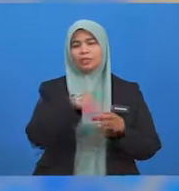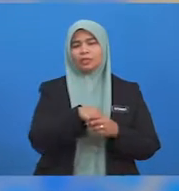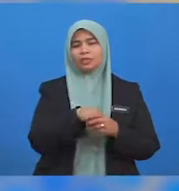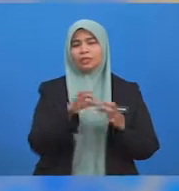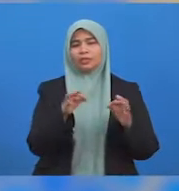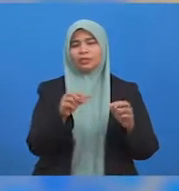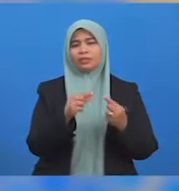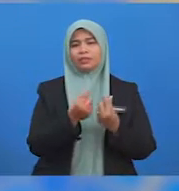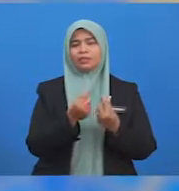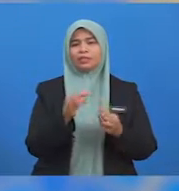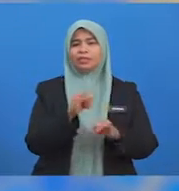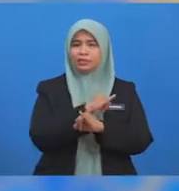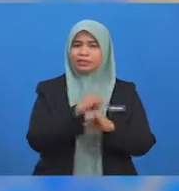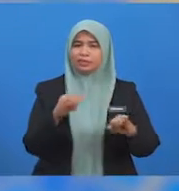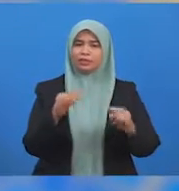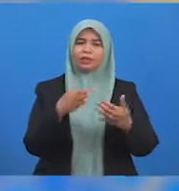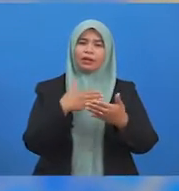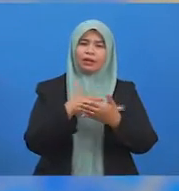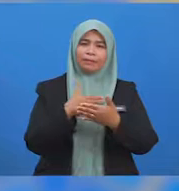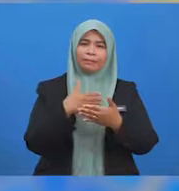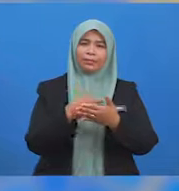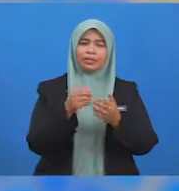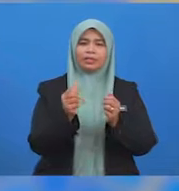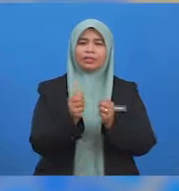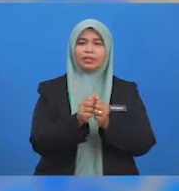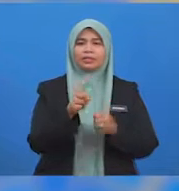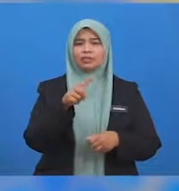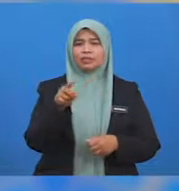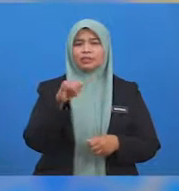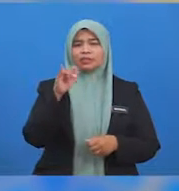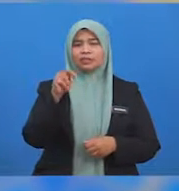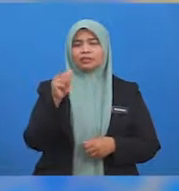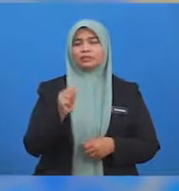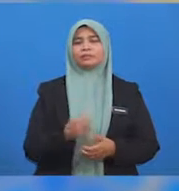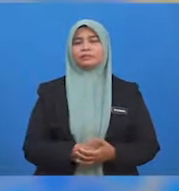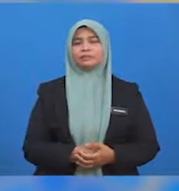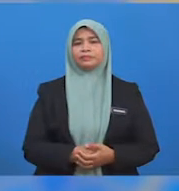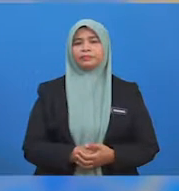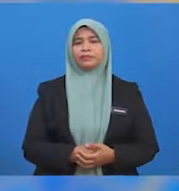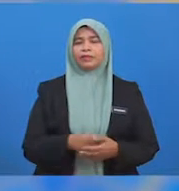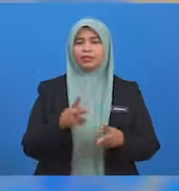lagikan melakukannya. Jaga diri murid-murid, jaga maruah diri masing-masing.